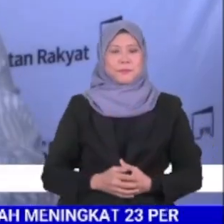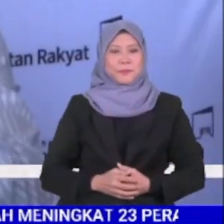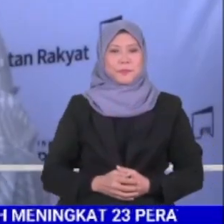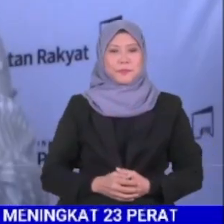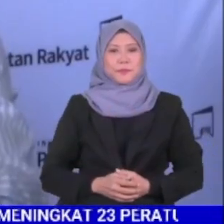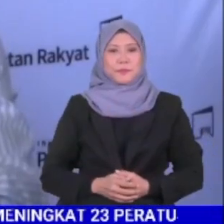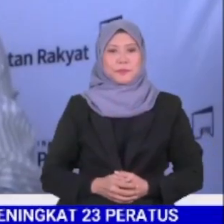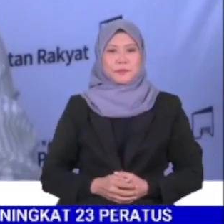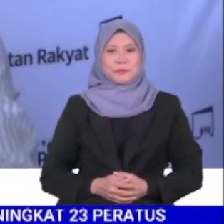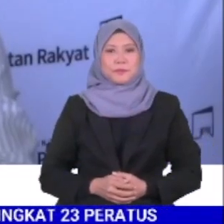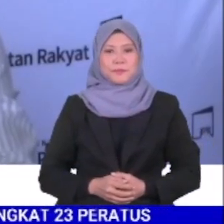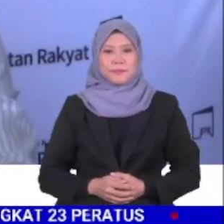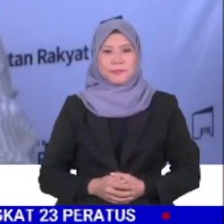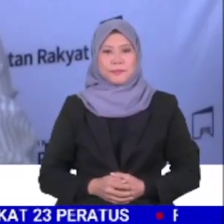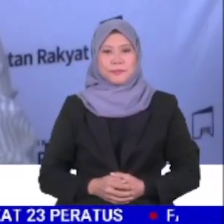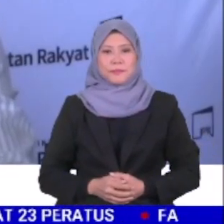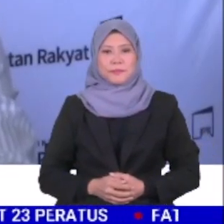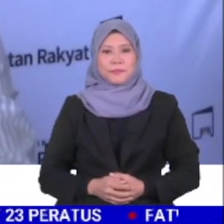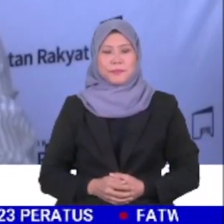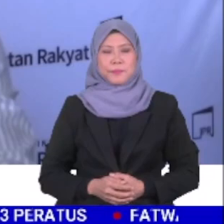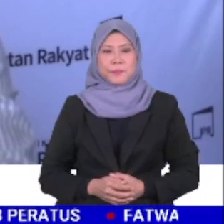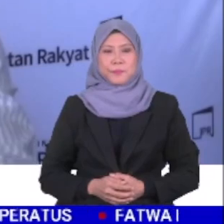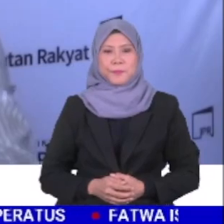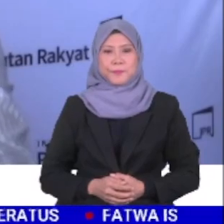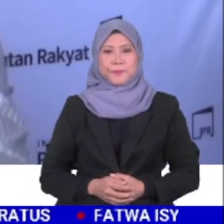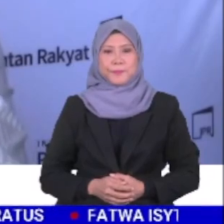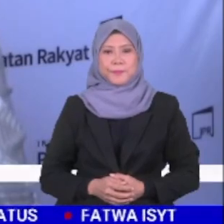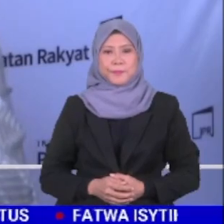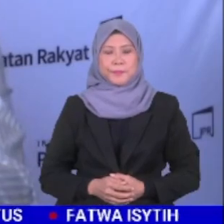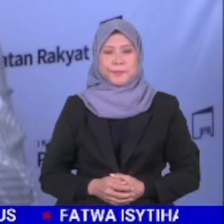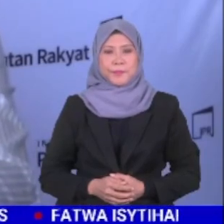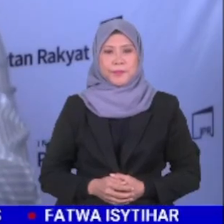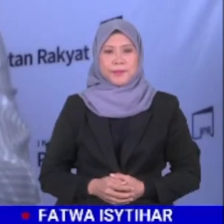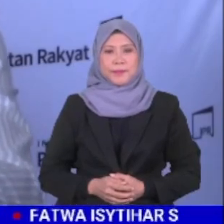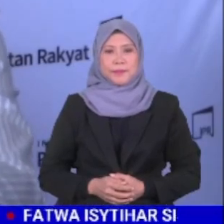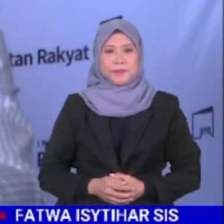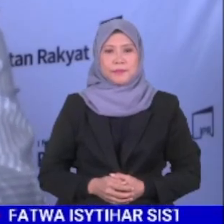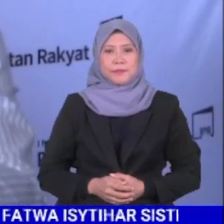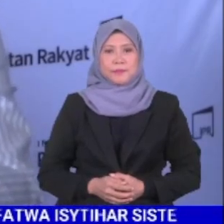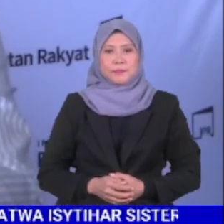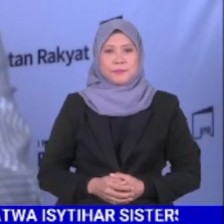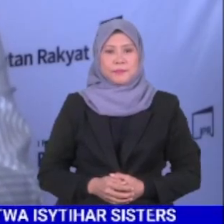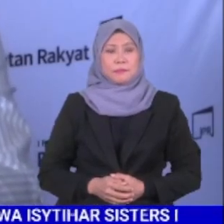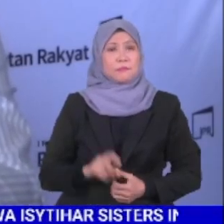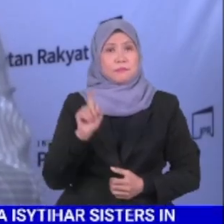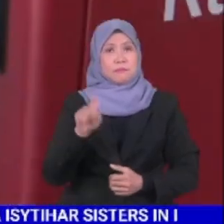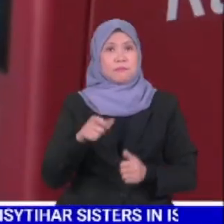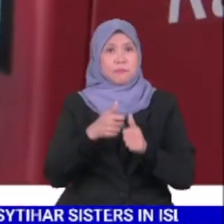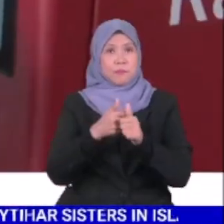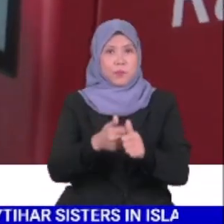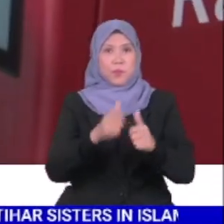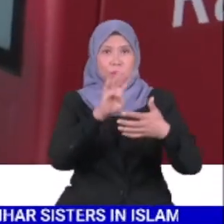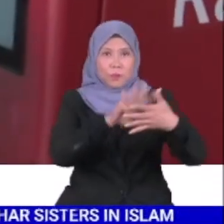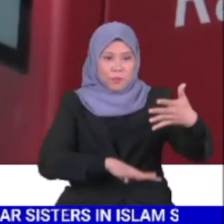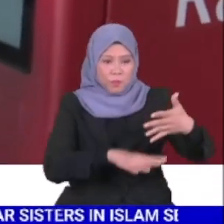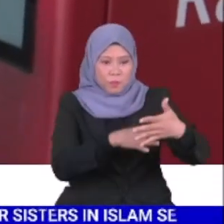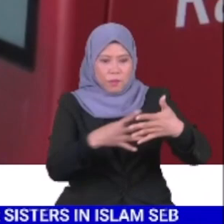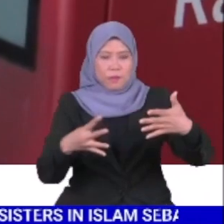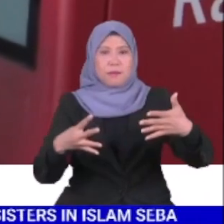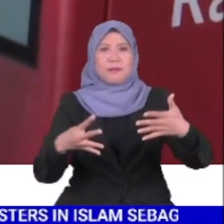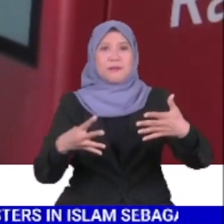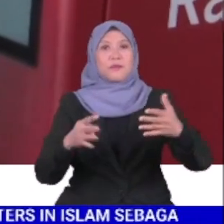Jadi dari segi kita kena padankan secara jadualnya